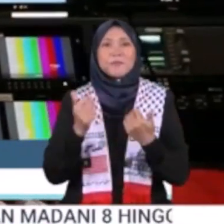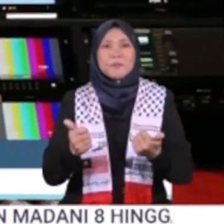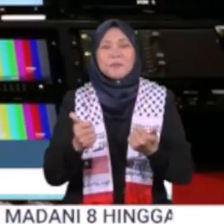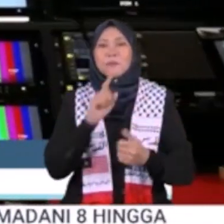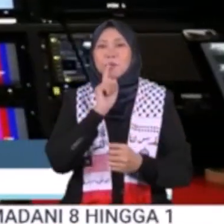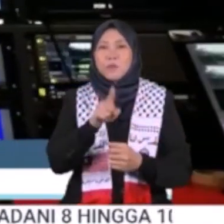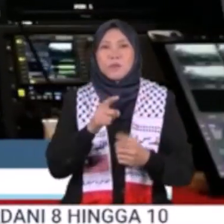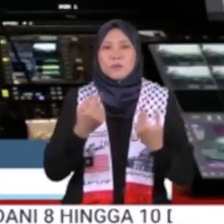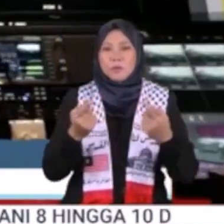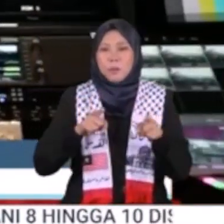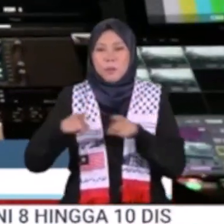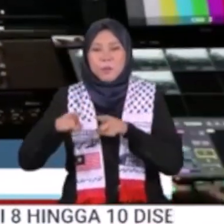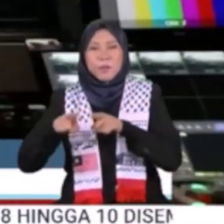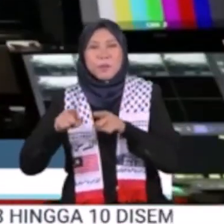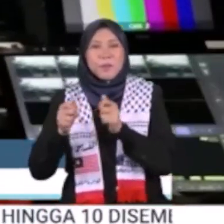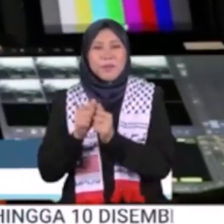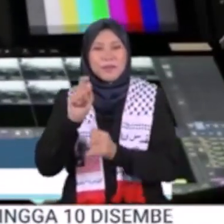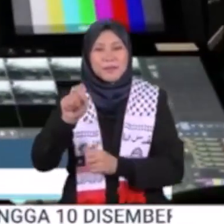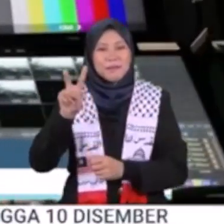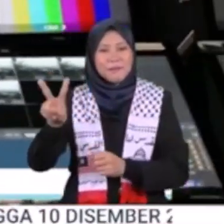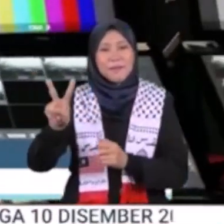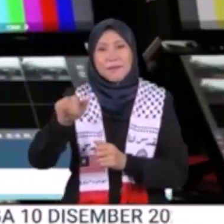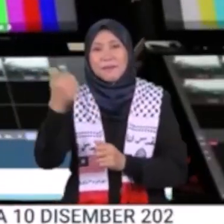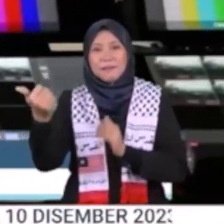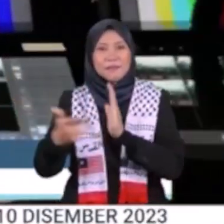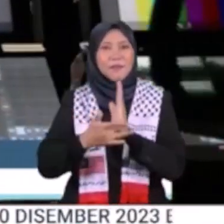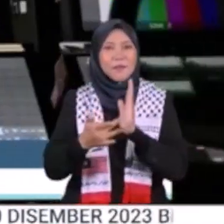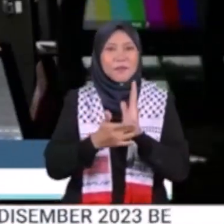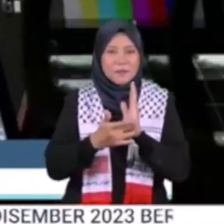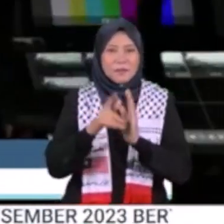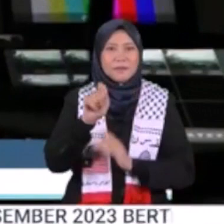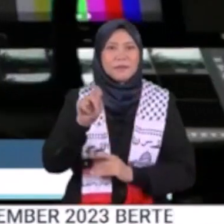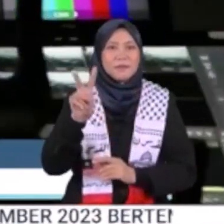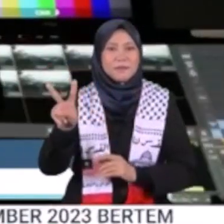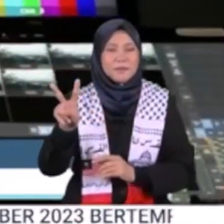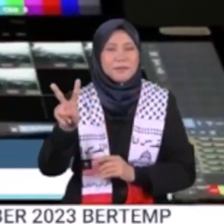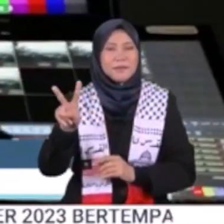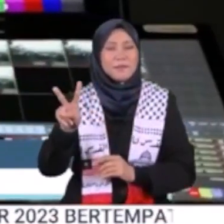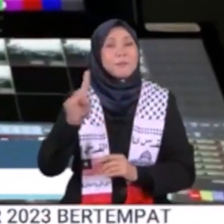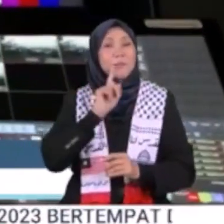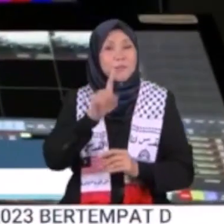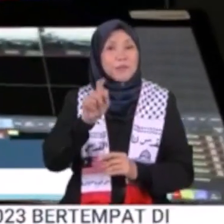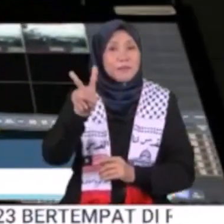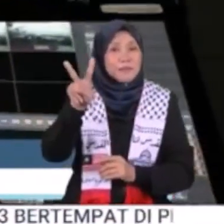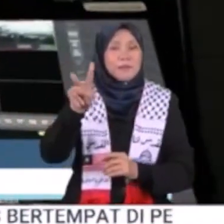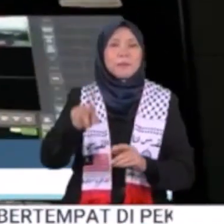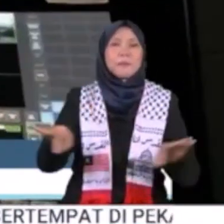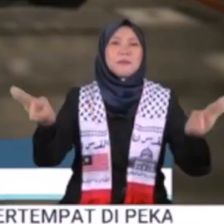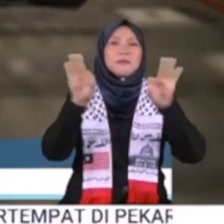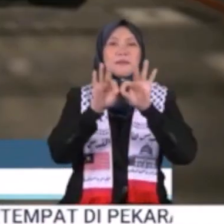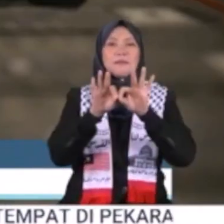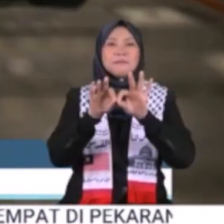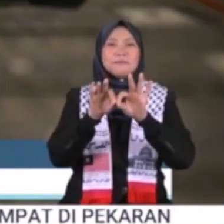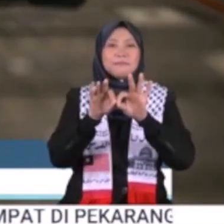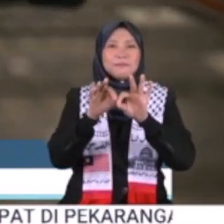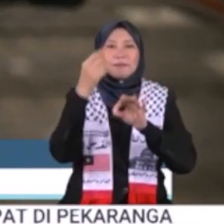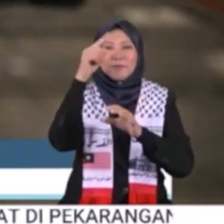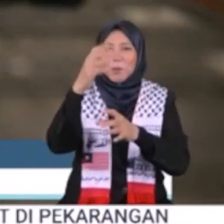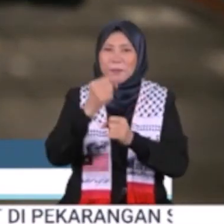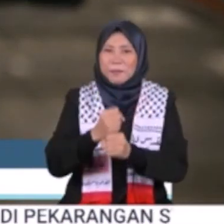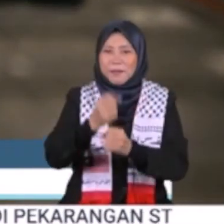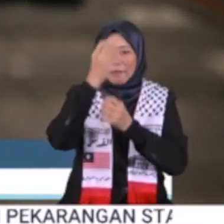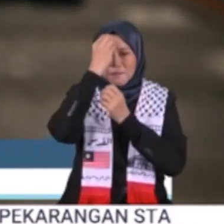biarpun terpaksa bersaing hebat di arus pemodenan teknologi. Televisyen jelas menjadi pilihan utama dalam